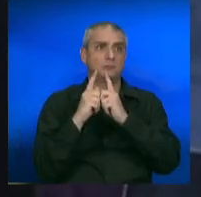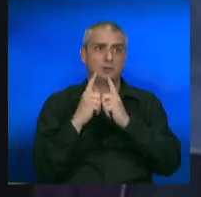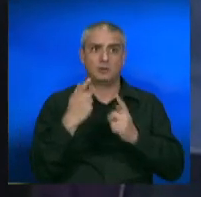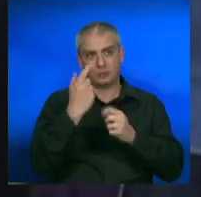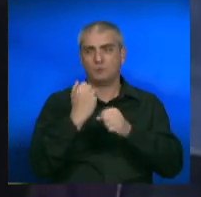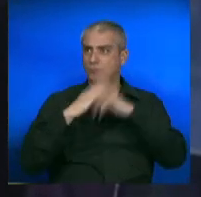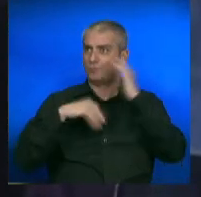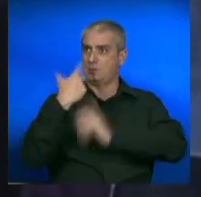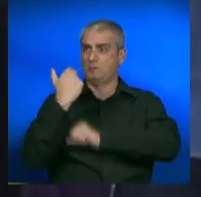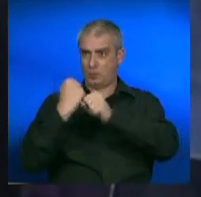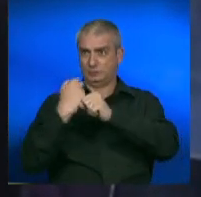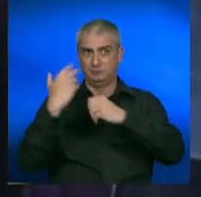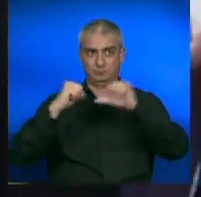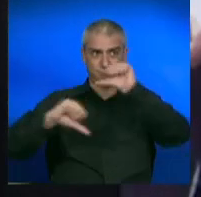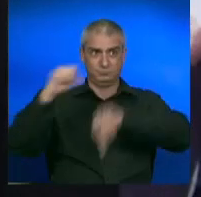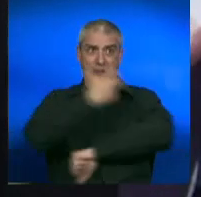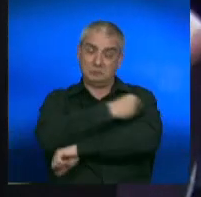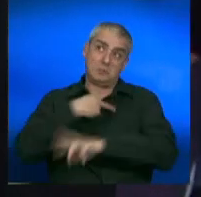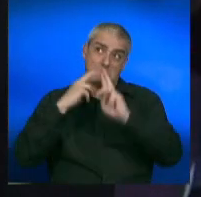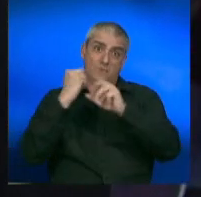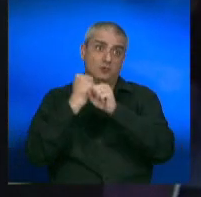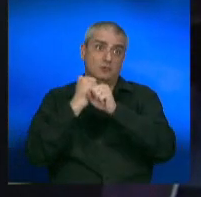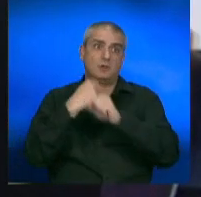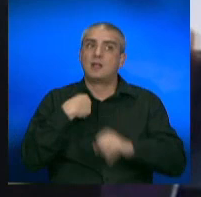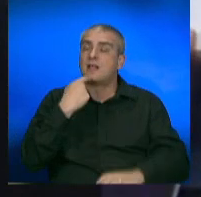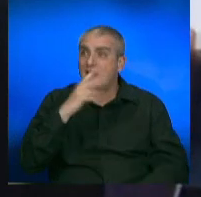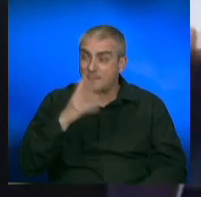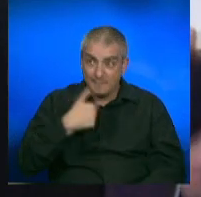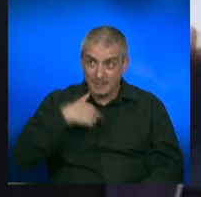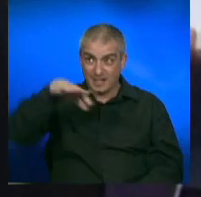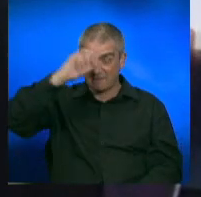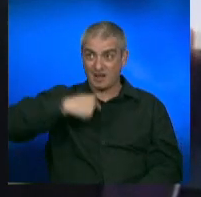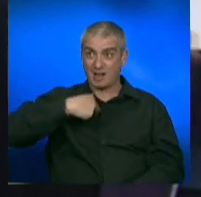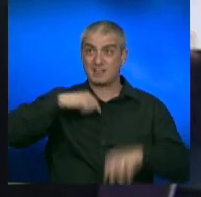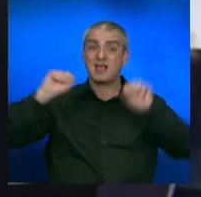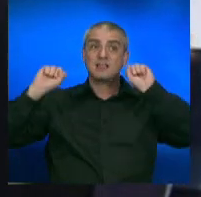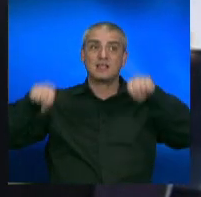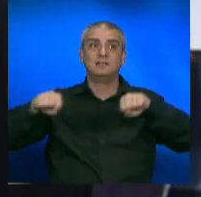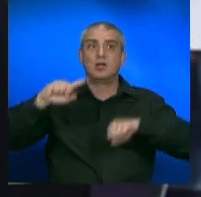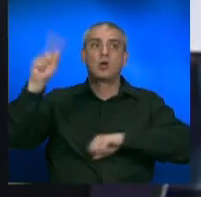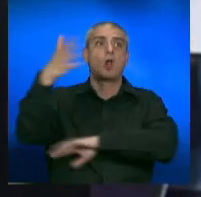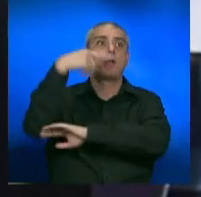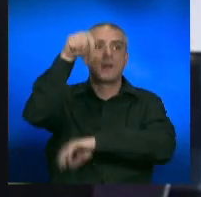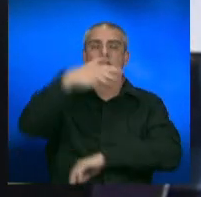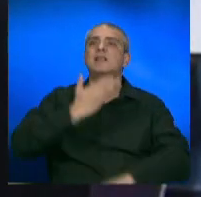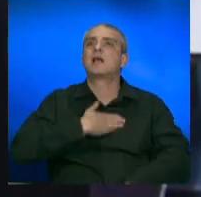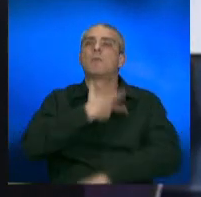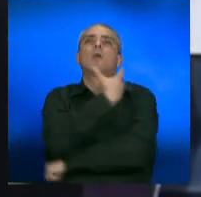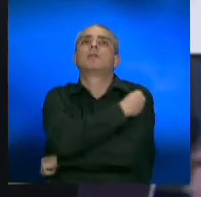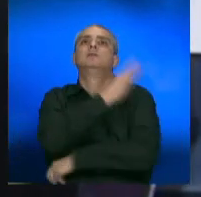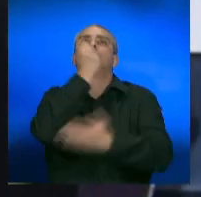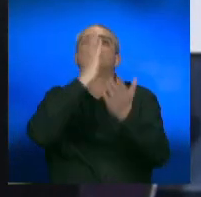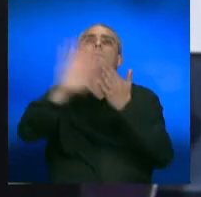on a vaccine. Hopefully they are. So let me tell you, elected president, everybody in this country will get